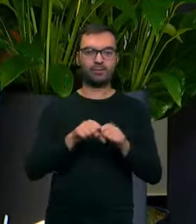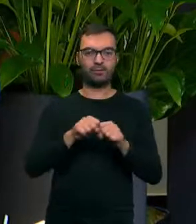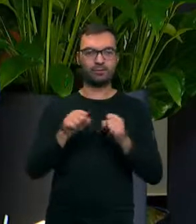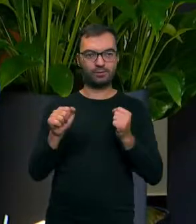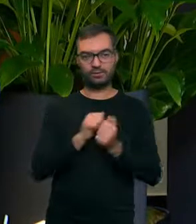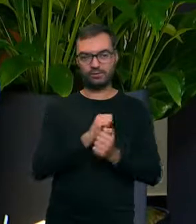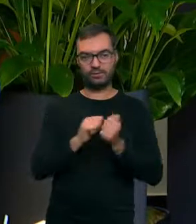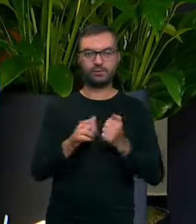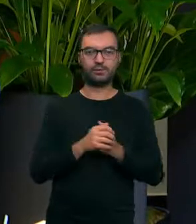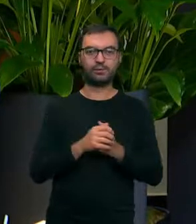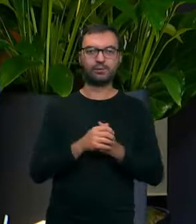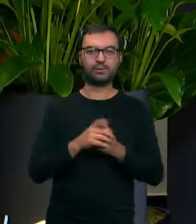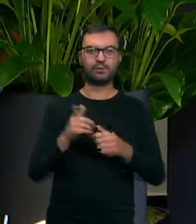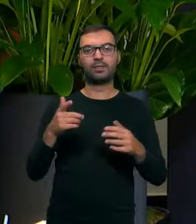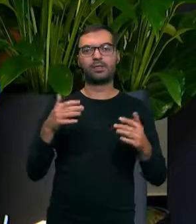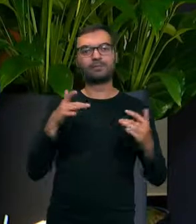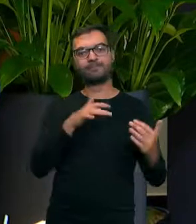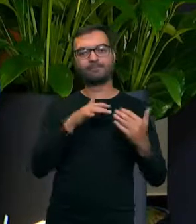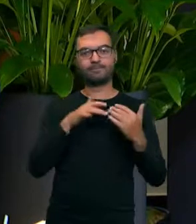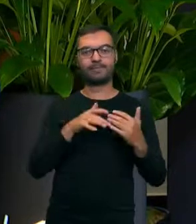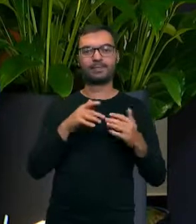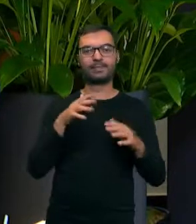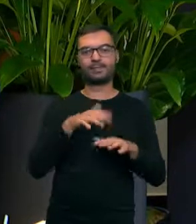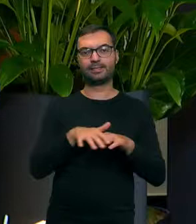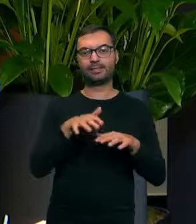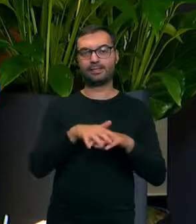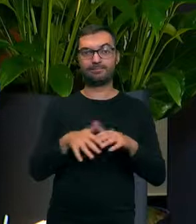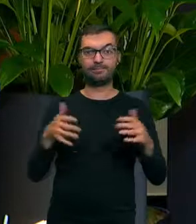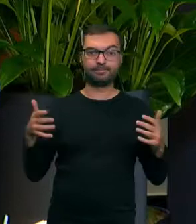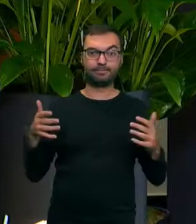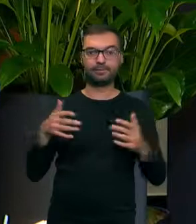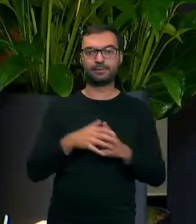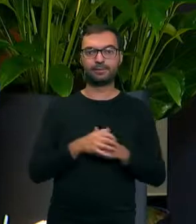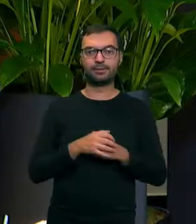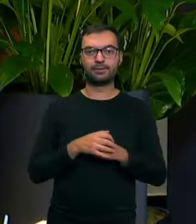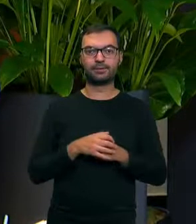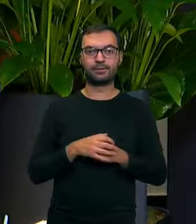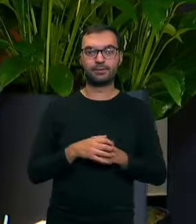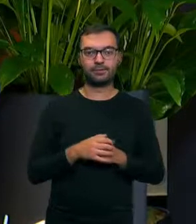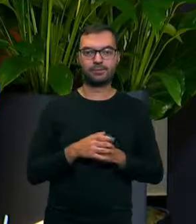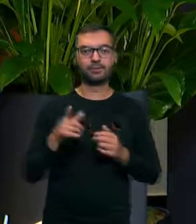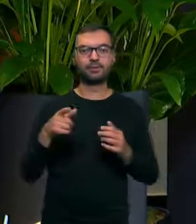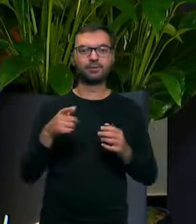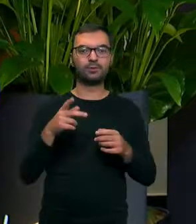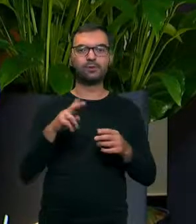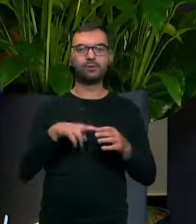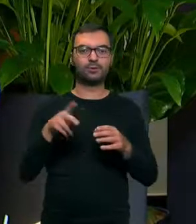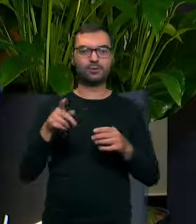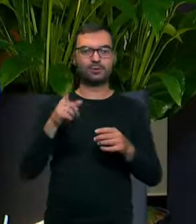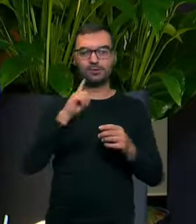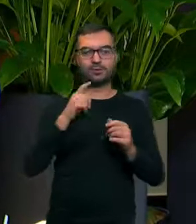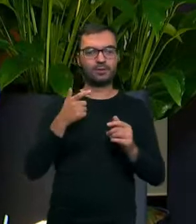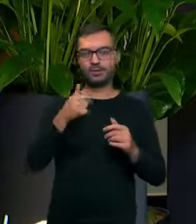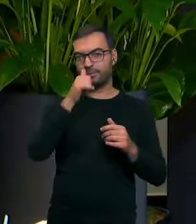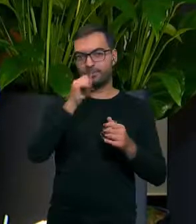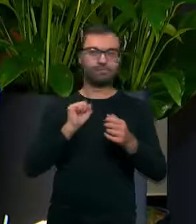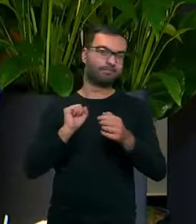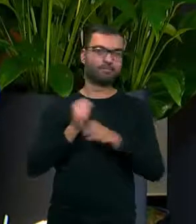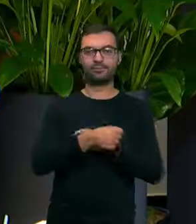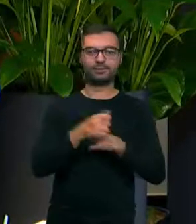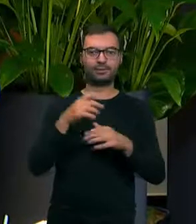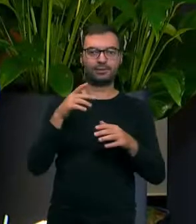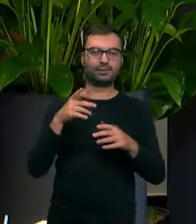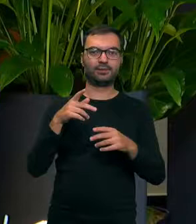sprawiedliwości w starciu i zderzeniu z tym systemem, z tym betonowym murem, który absolutnie jest nie do przebicia, więc